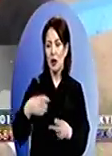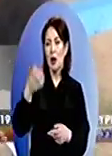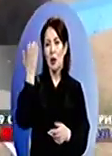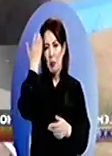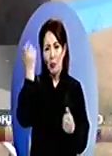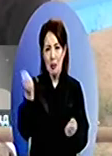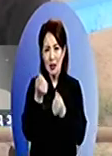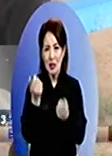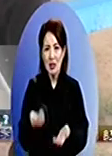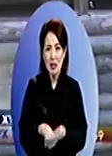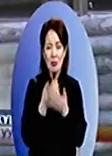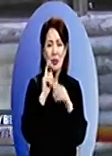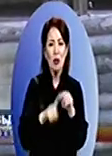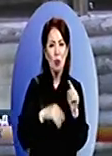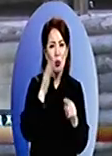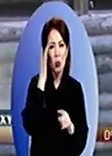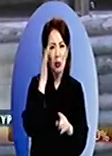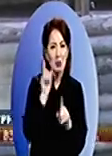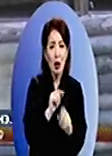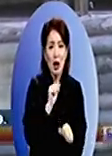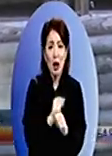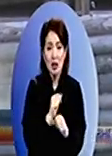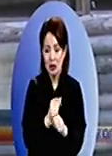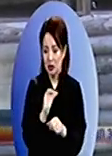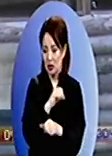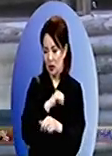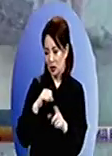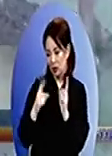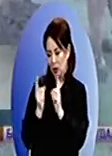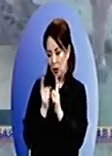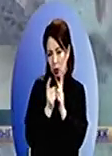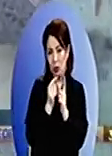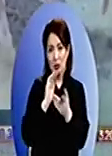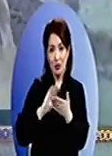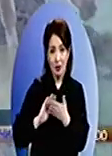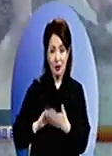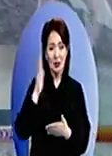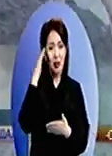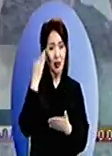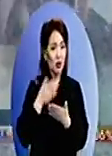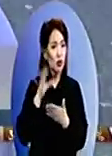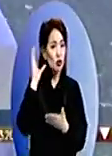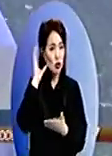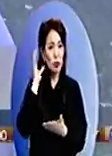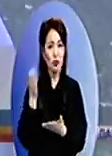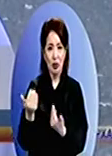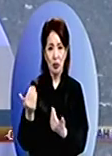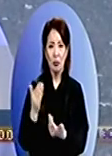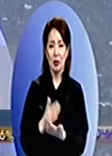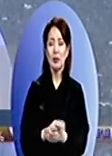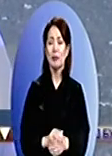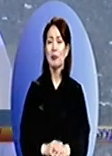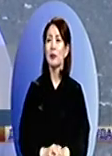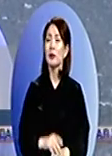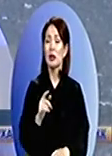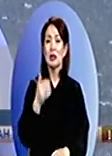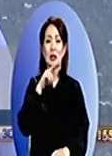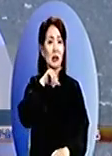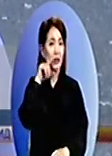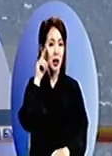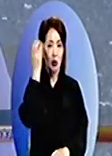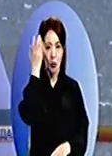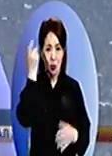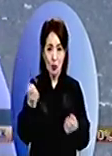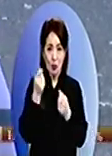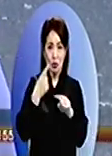барин ажиллаж байгааг иргэдтэй уулзсан танилцуулж тэдний санал хүсэлтийг сонссон юм а. Залуу малчит одоо хөдөө гарч ил залуу